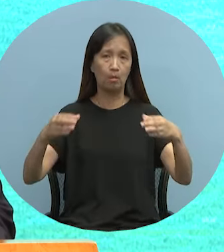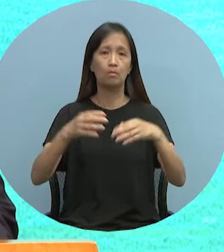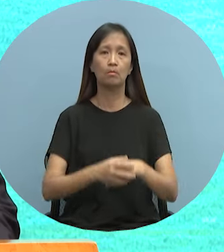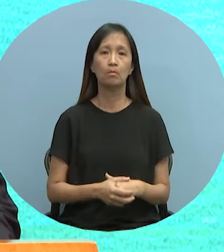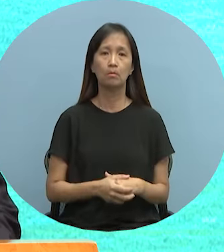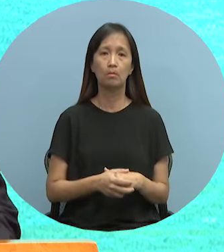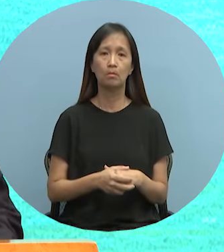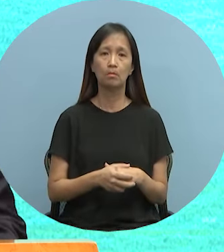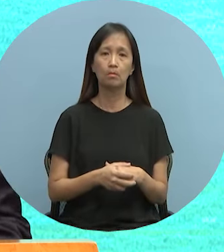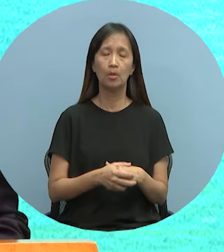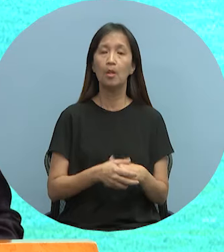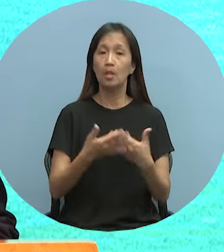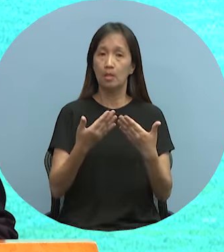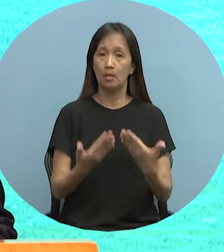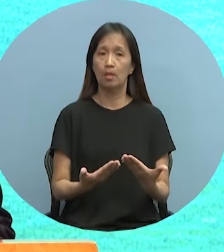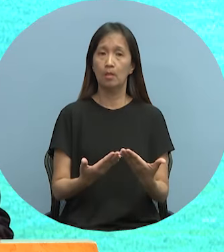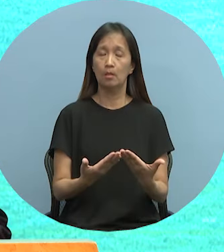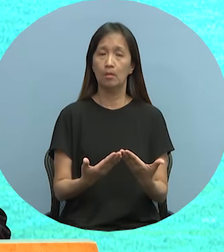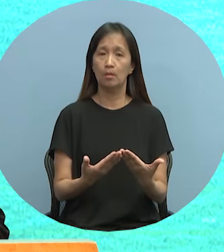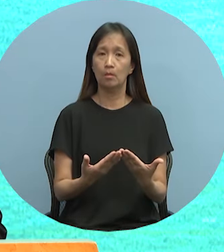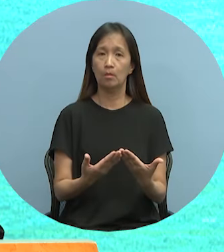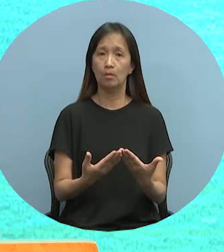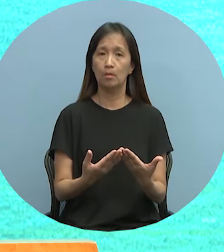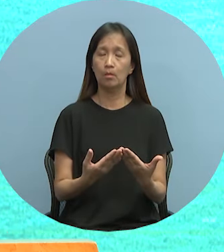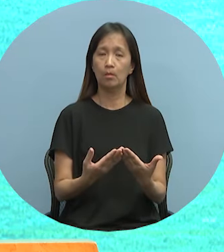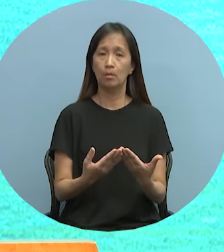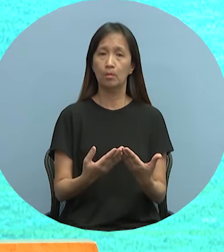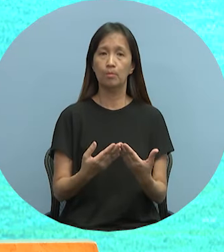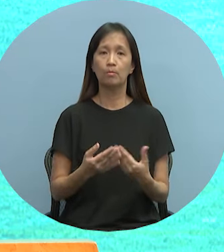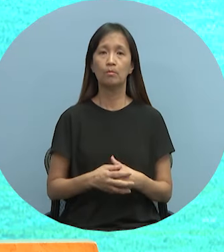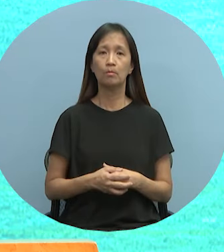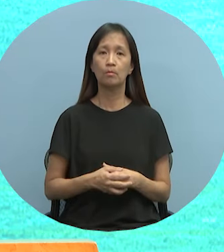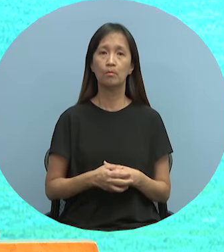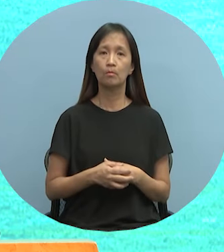大。咁目前嚟講我哋嘅